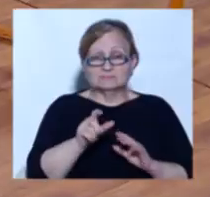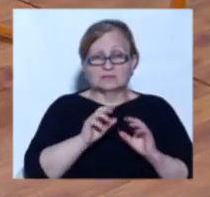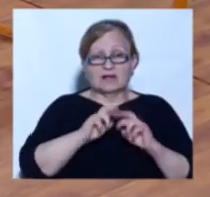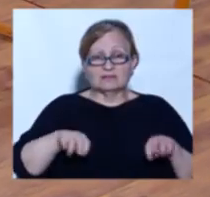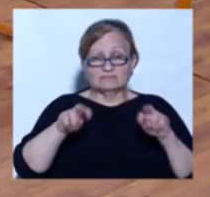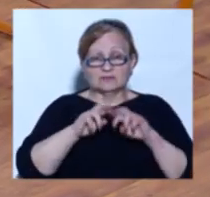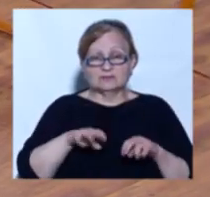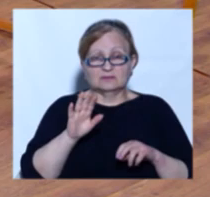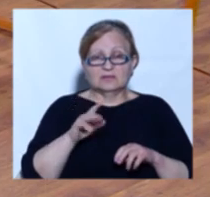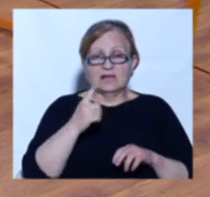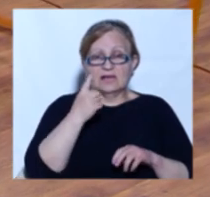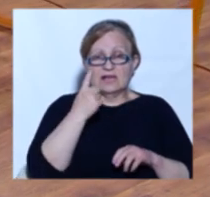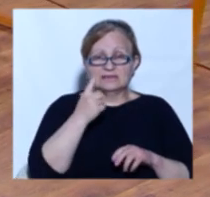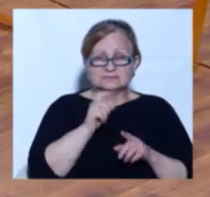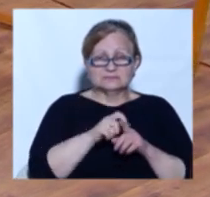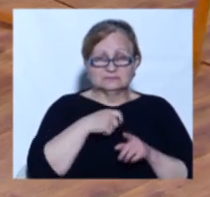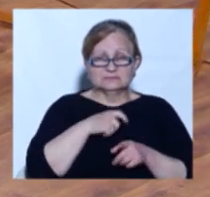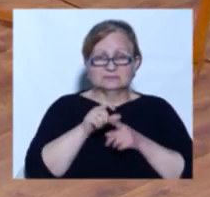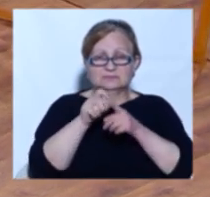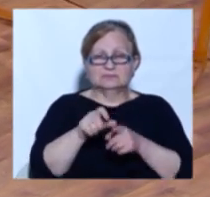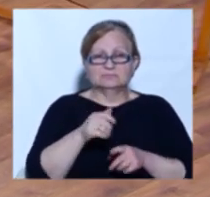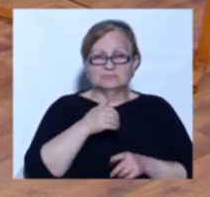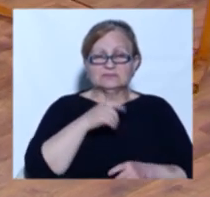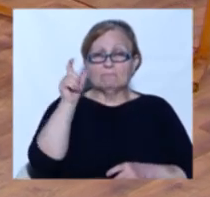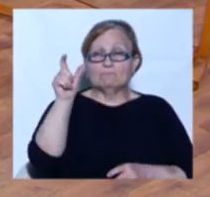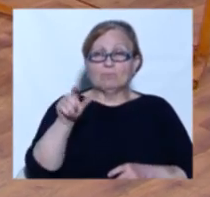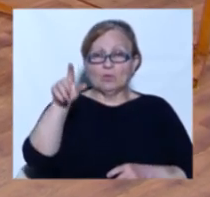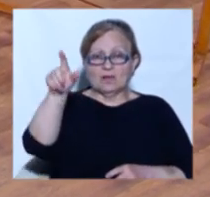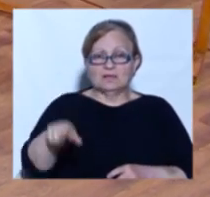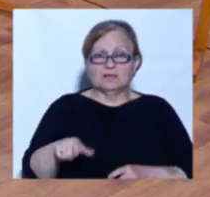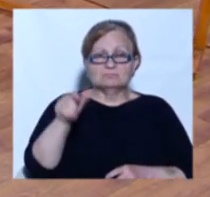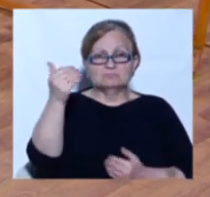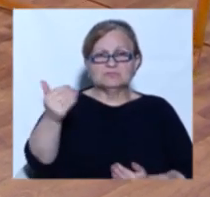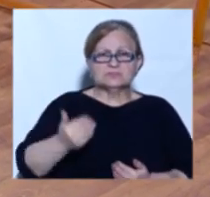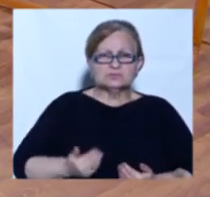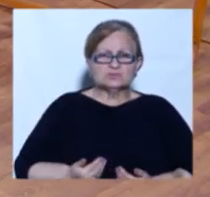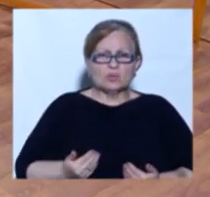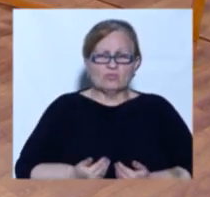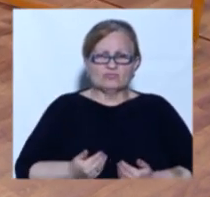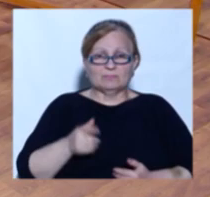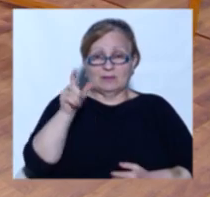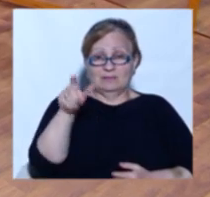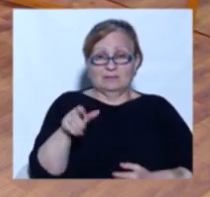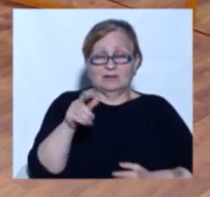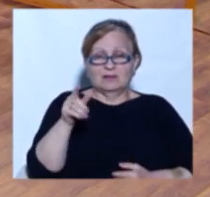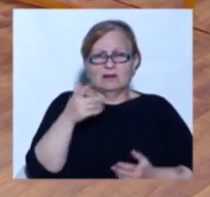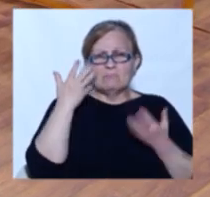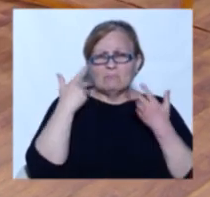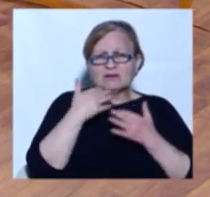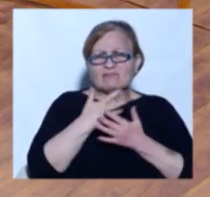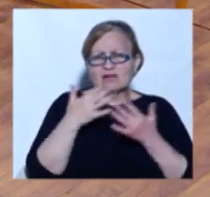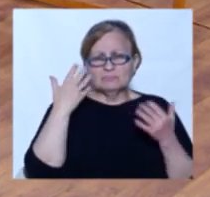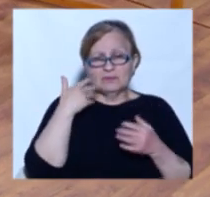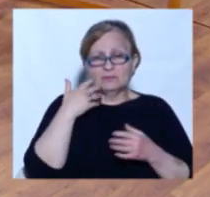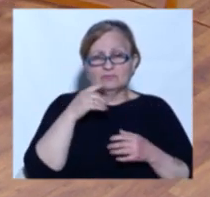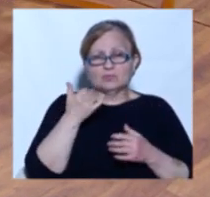განვიხილავდეთ, ერთი-ორი სიტყვით თქვათ უშუალოდ პოეტზე, რადგანაც მისი ცხოვრებაც იყო ისეთი მრავალფეროვანი, როგორიც